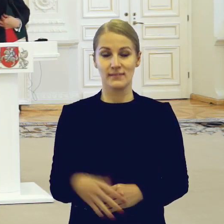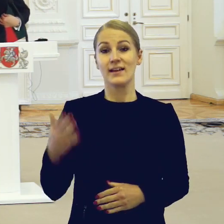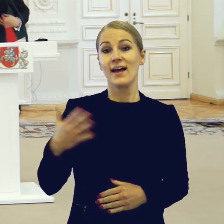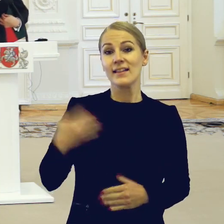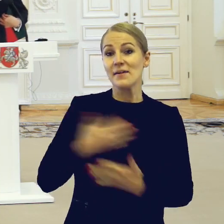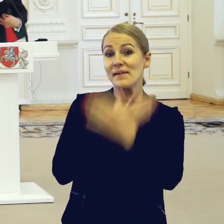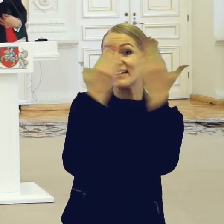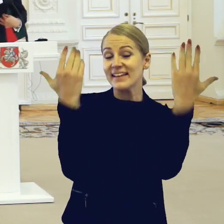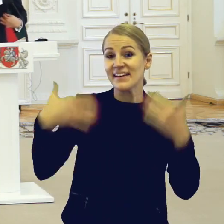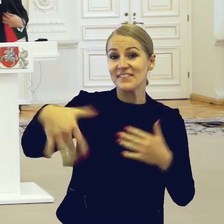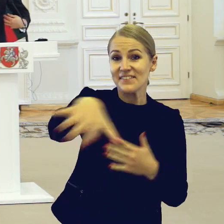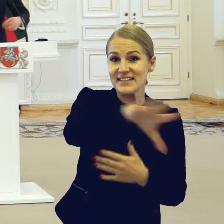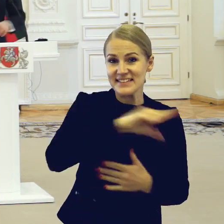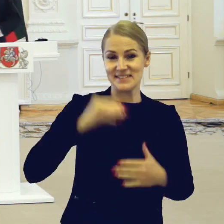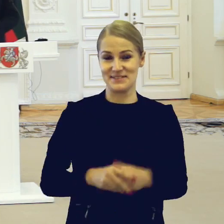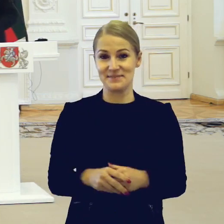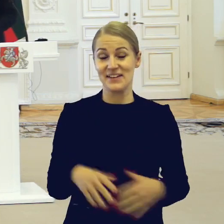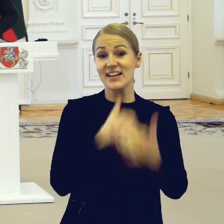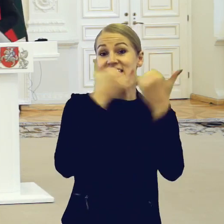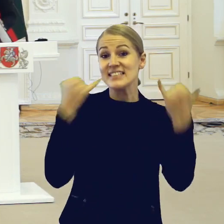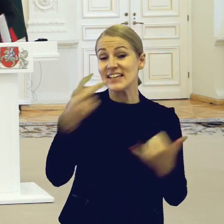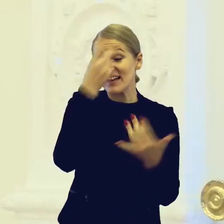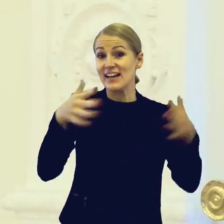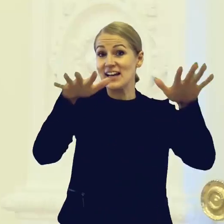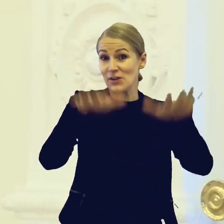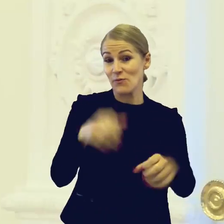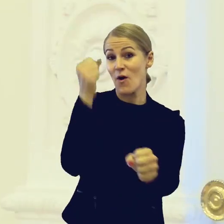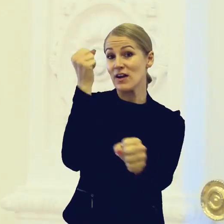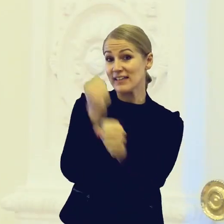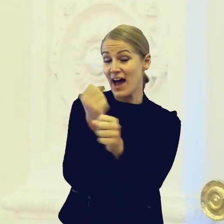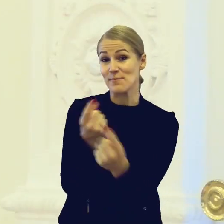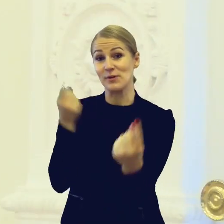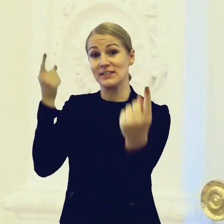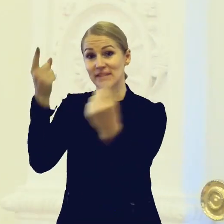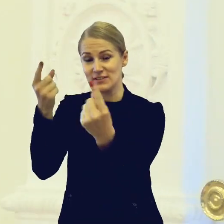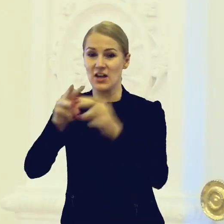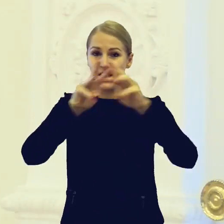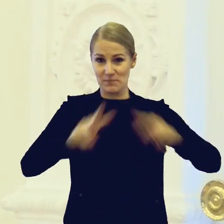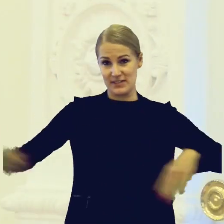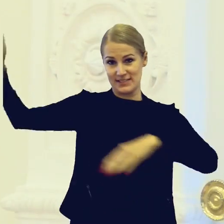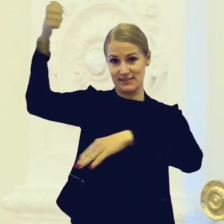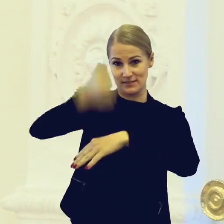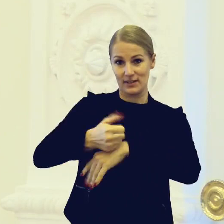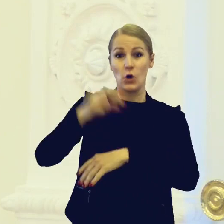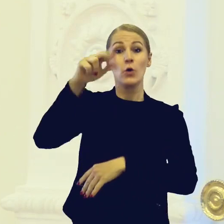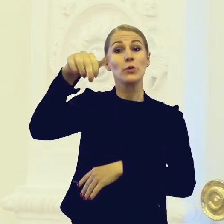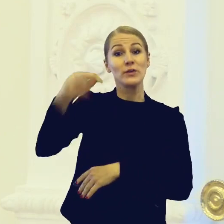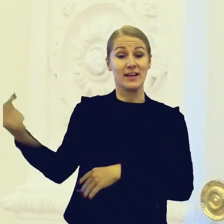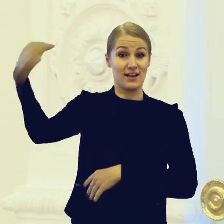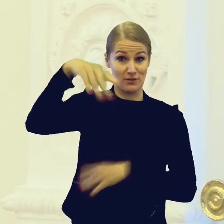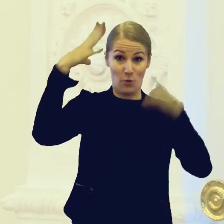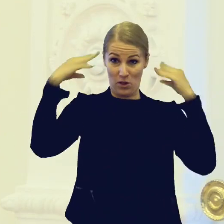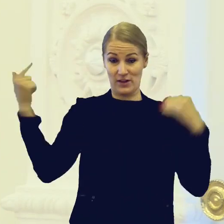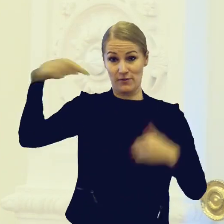Labą dieną, guten Tag. Šiandien Lietuvoje su darbo vizitu lankosi Niderlandų ministras pirmininkas Mark Rutte. Šį rytą